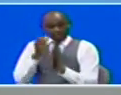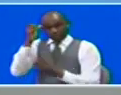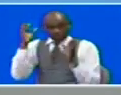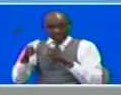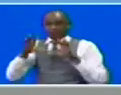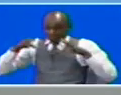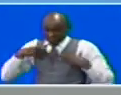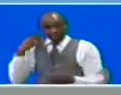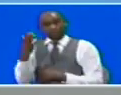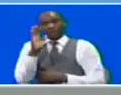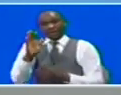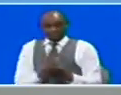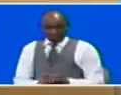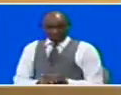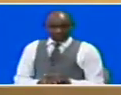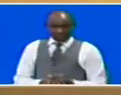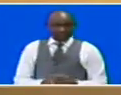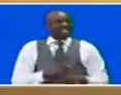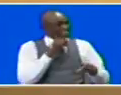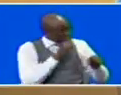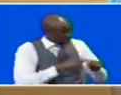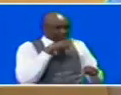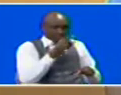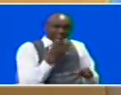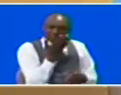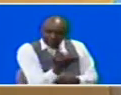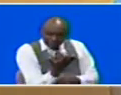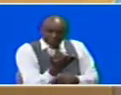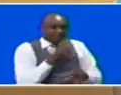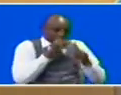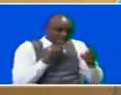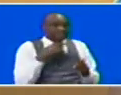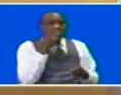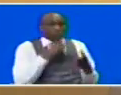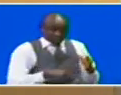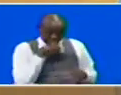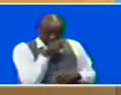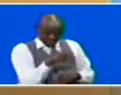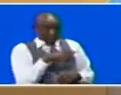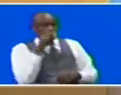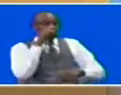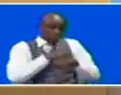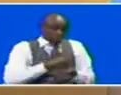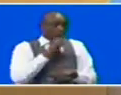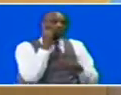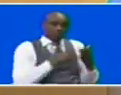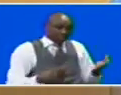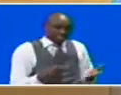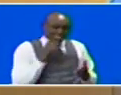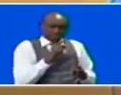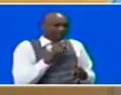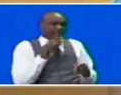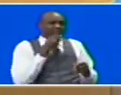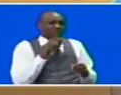kuchukua makaratasi yake. Na wanapokagua kuwa wanaangalia nini? Waseme tu kuwa ulienda shule ama